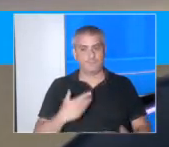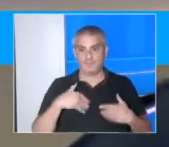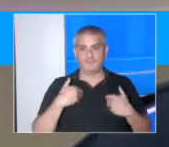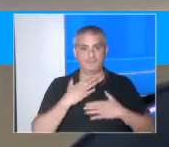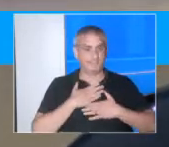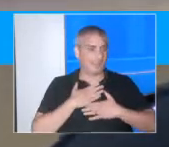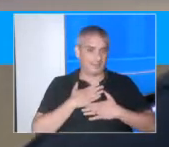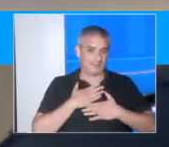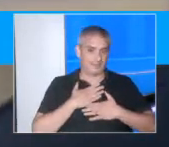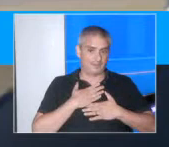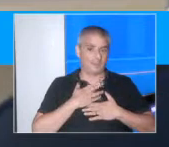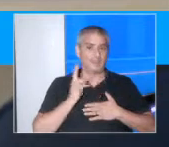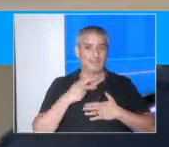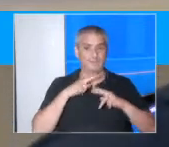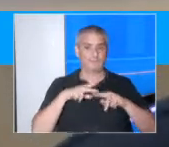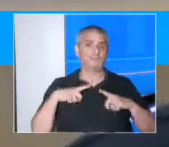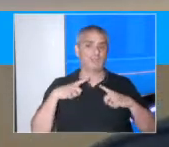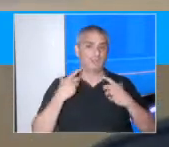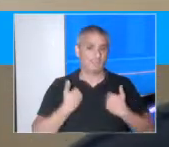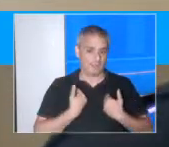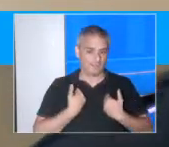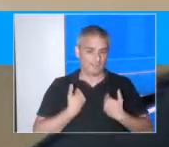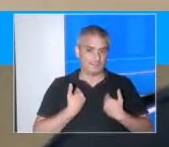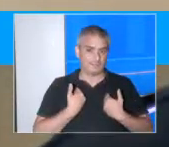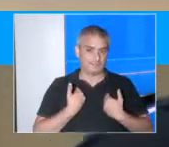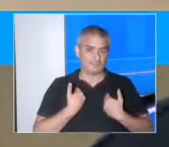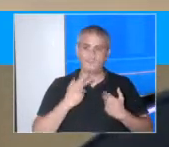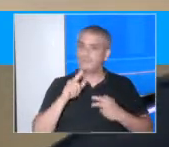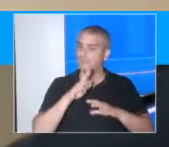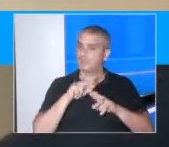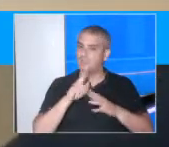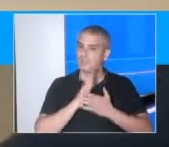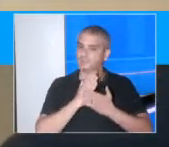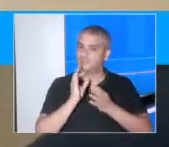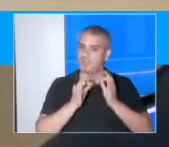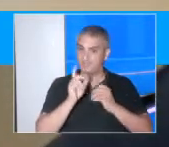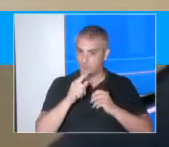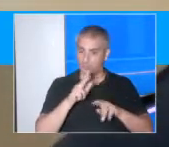שיוחתי גם נשארתי בחיים. אחרי הפסק דין, יש תחושת הקלה?